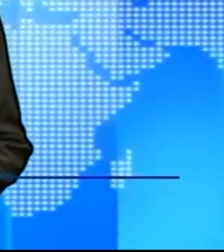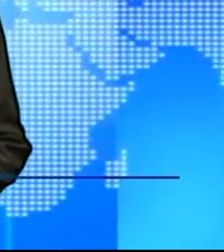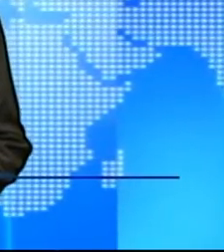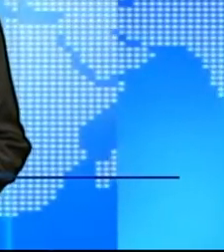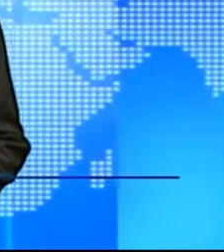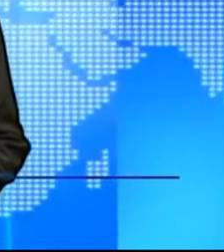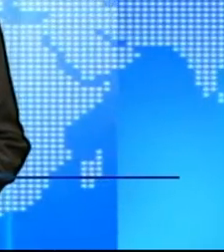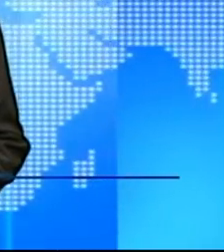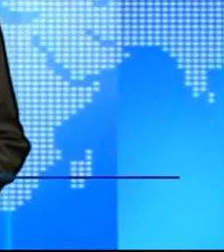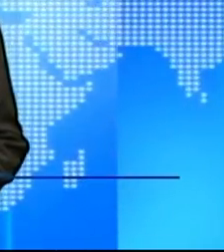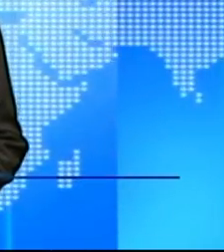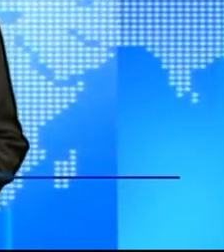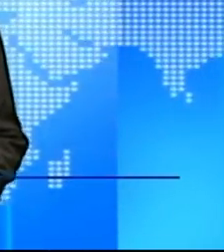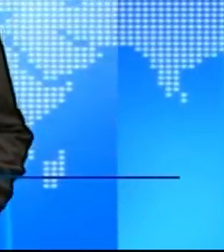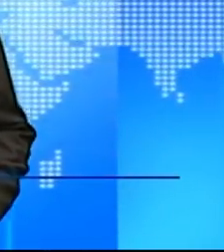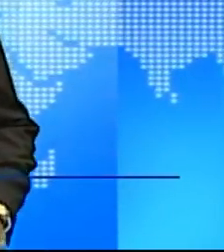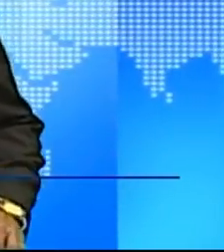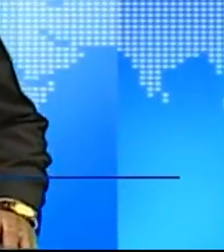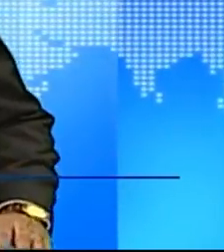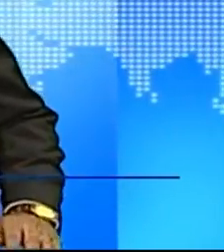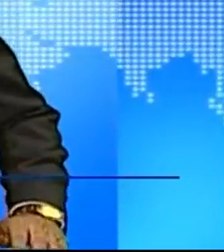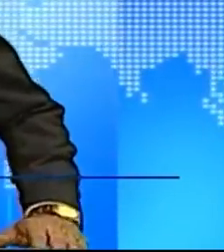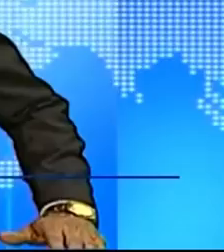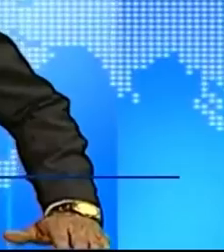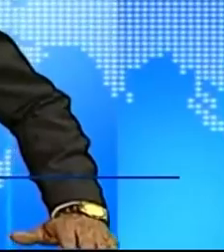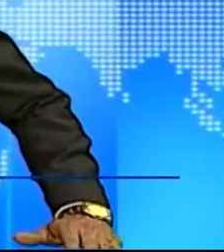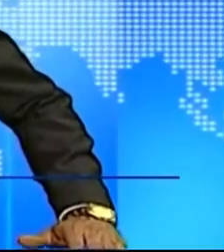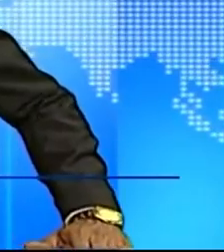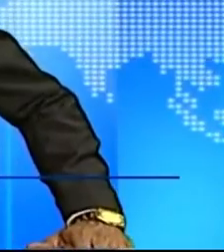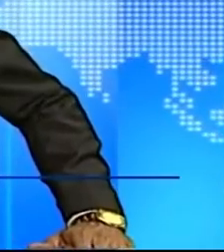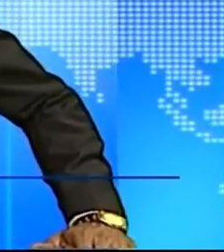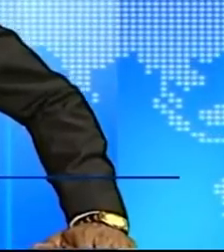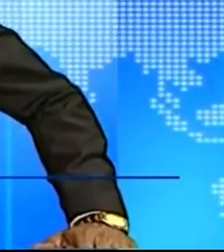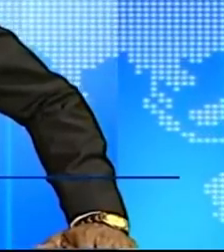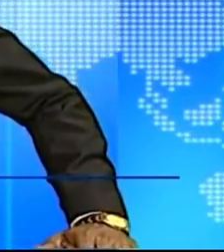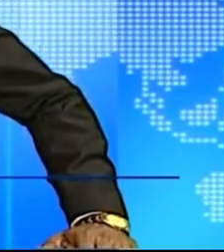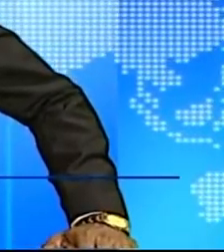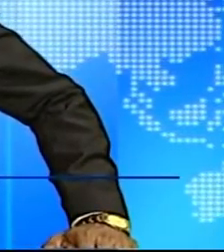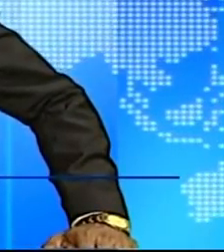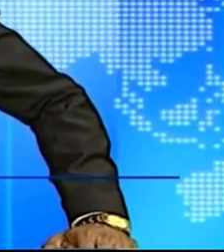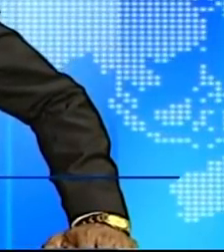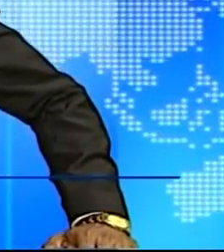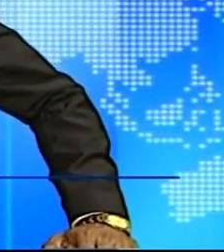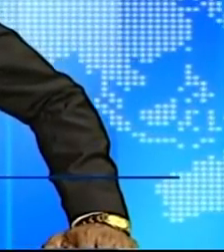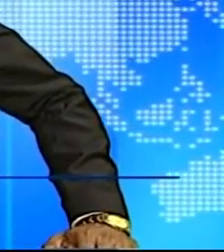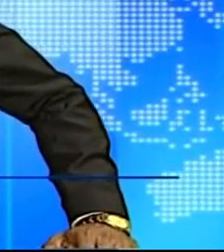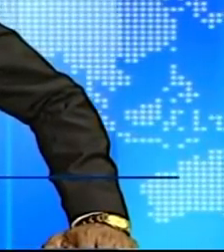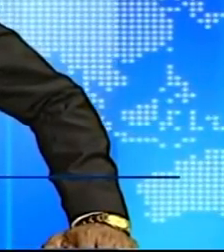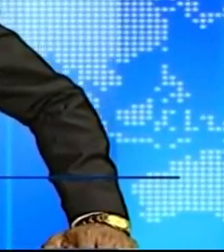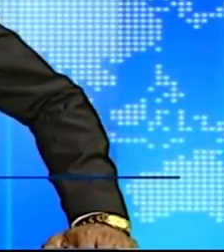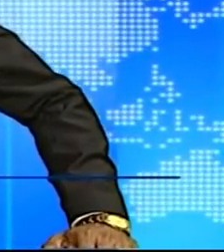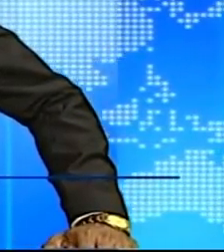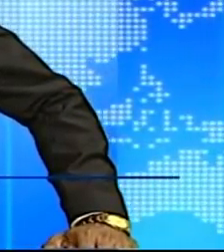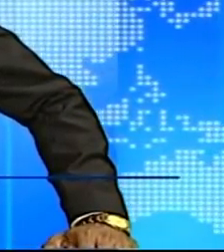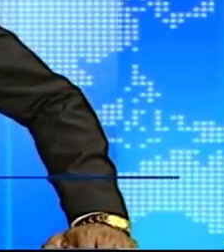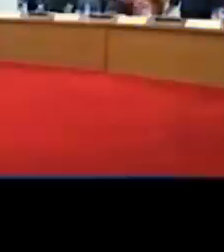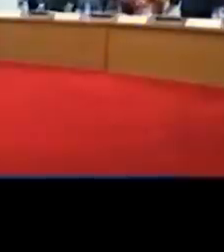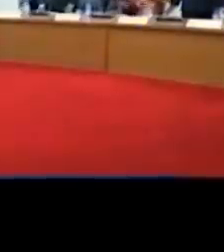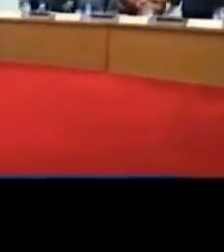l'Ituri. La lutte contre l'insécurité et la situation sécuritaire était également au cœur de leurs échanges. Reportage, Patiton